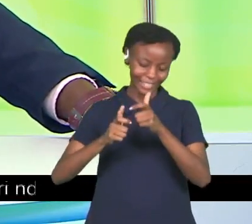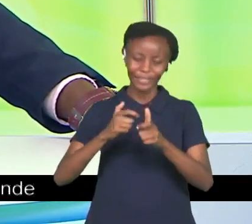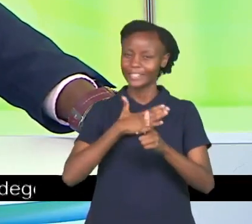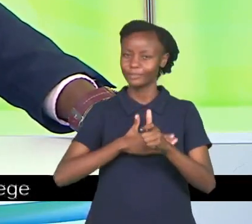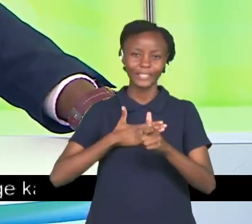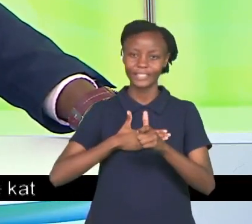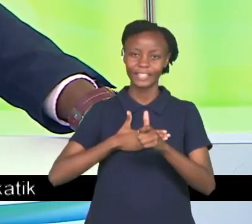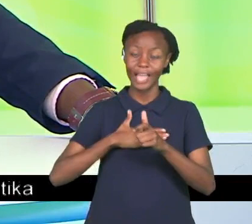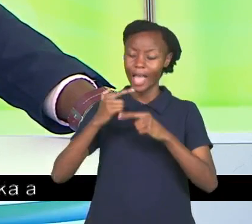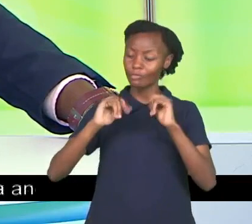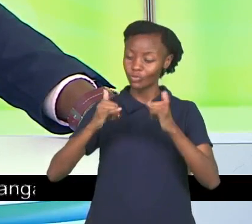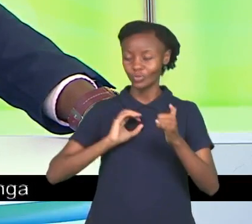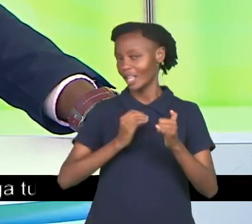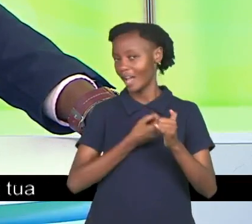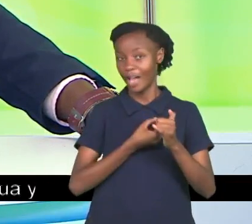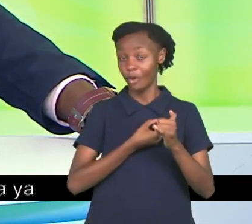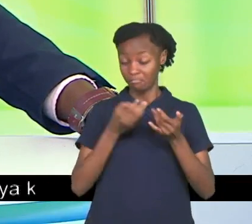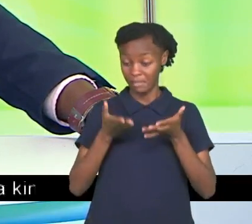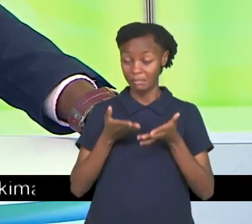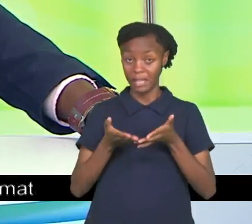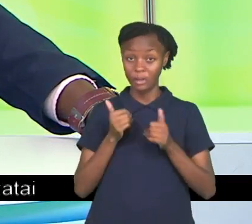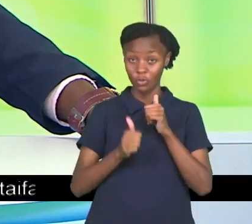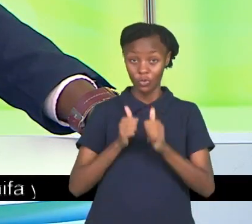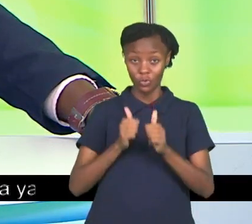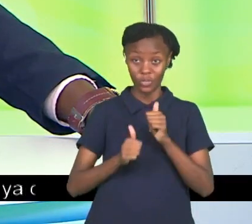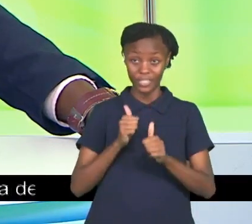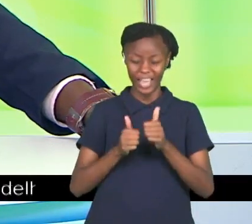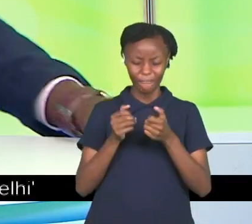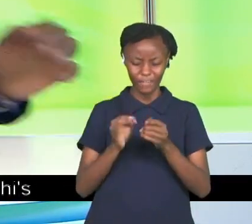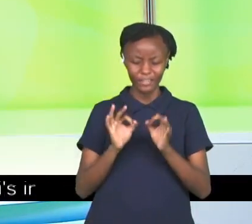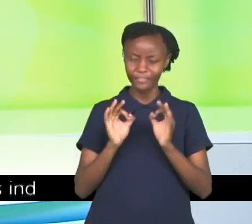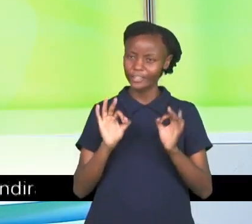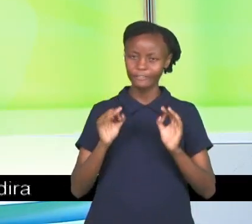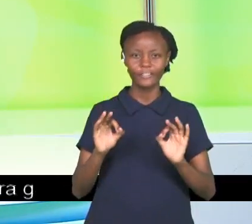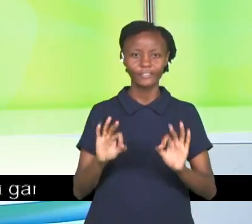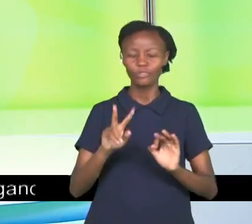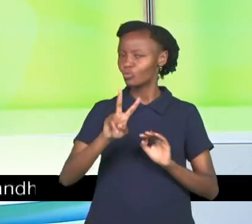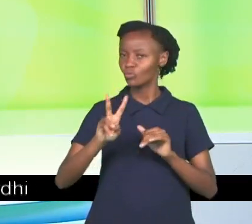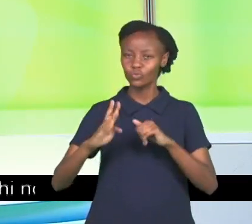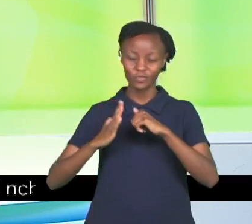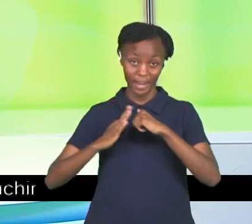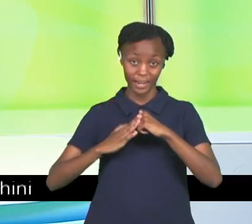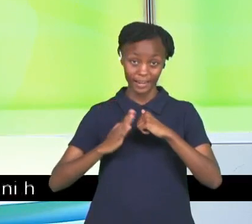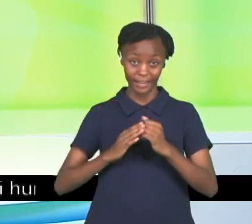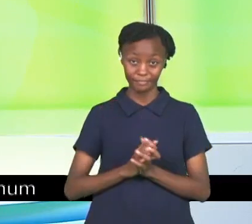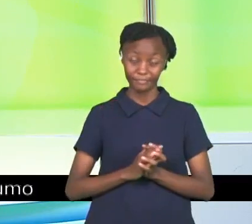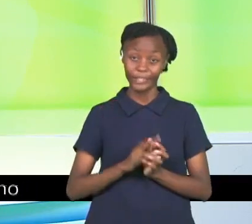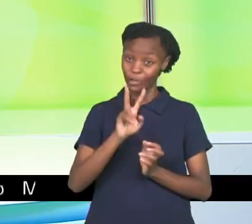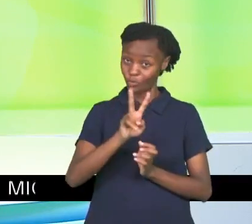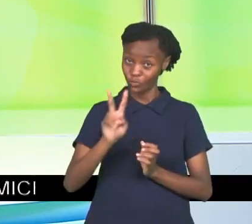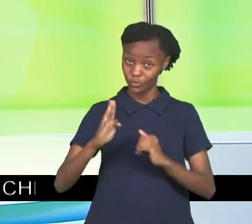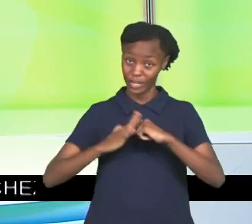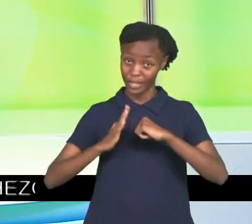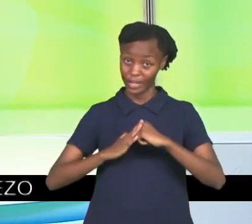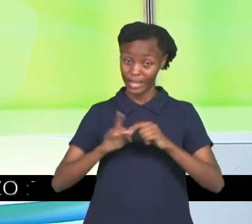nasi kuhusiana na matangazo haya kupitia njia ya rafa ambayo ni ya bure bila hata shilingi. Ya 22999 ndani ya